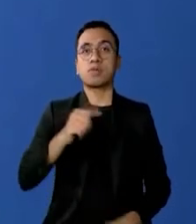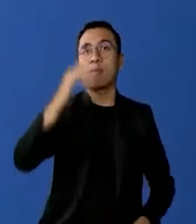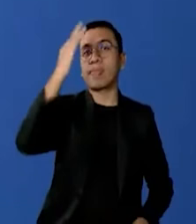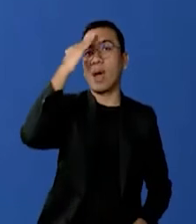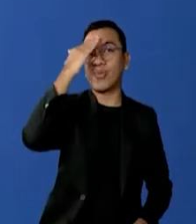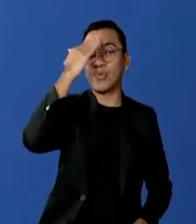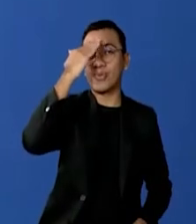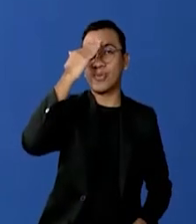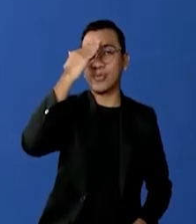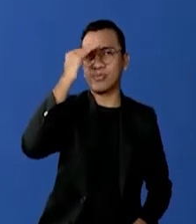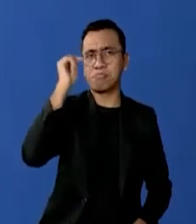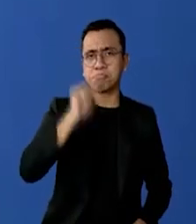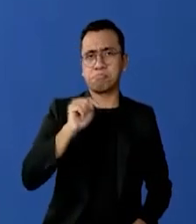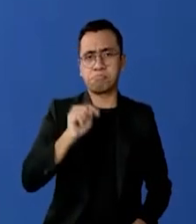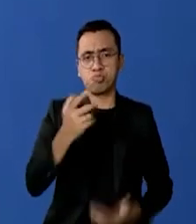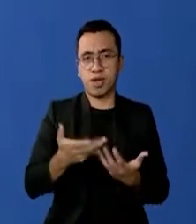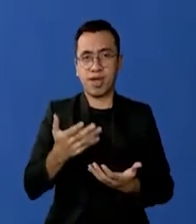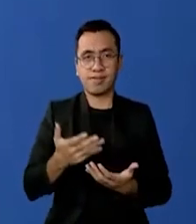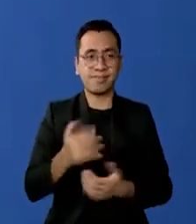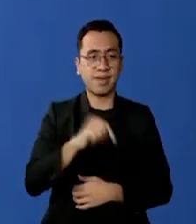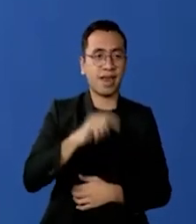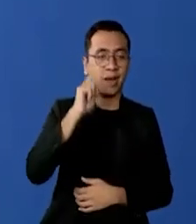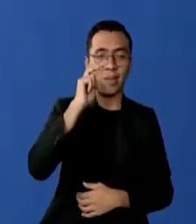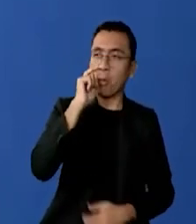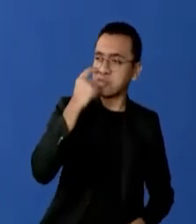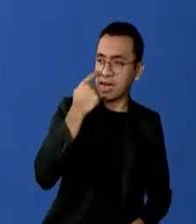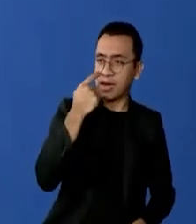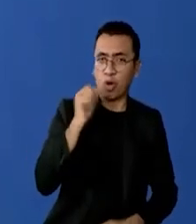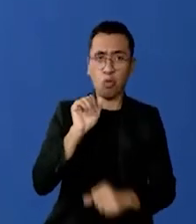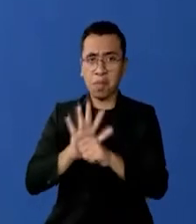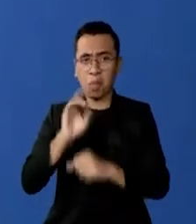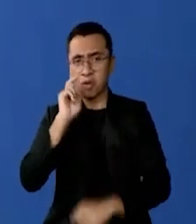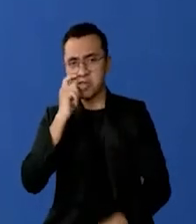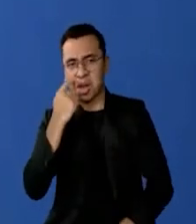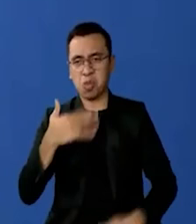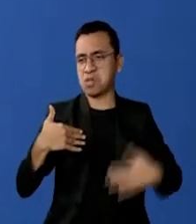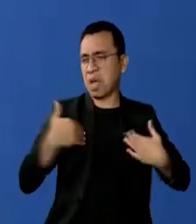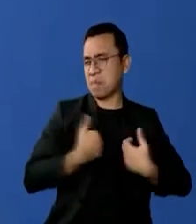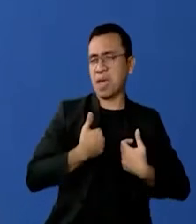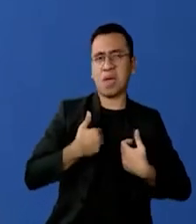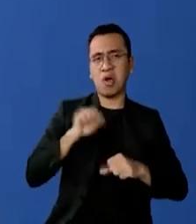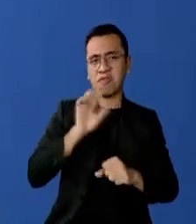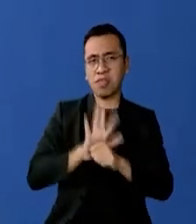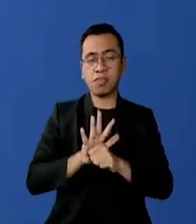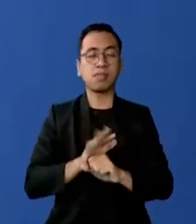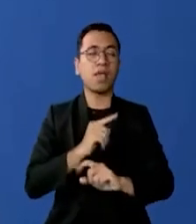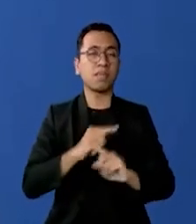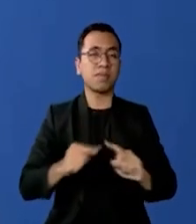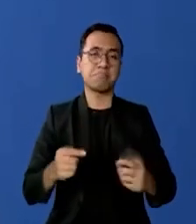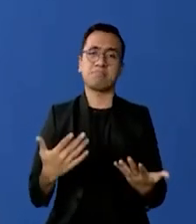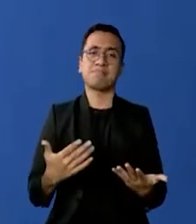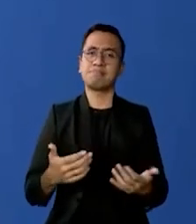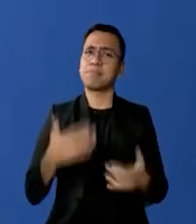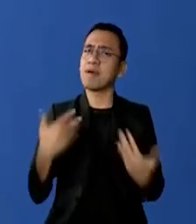bahwa walaupun kita bosen walaupun kita capek dengerin itu-itu aja seakan-akan tapi enggak ada pilihan lain